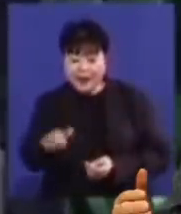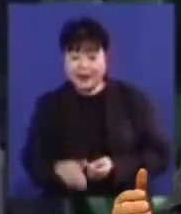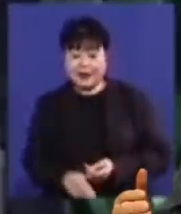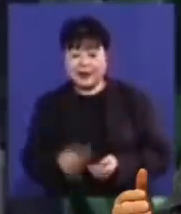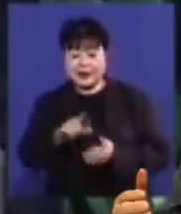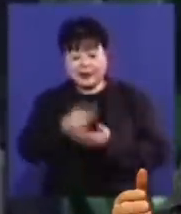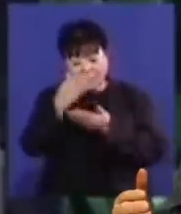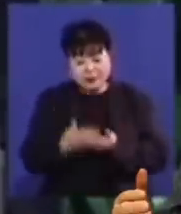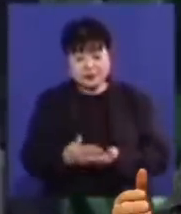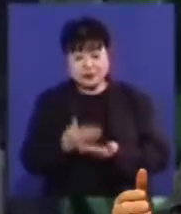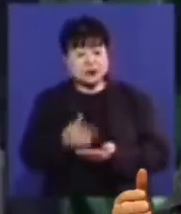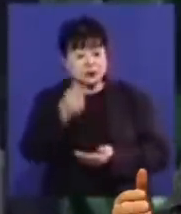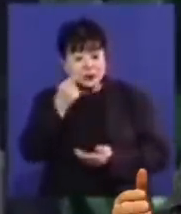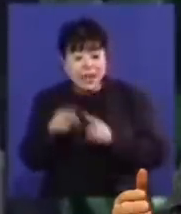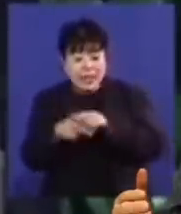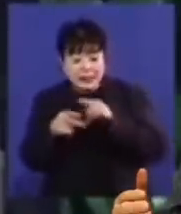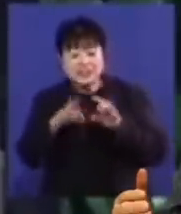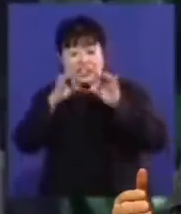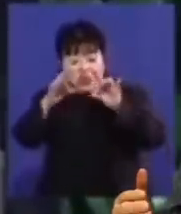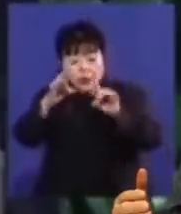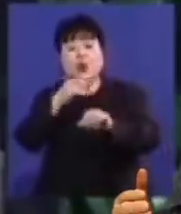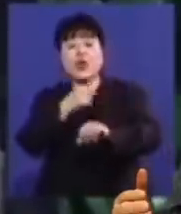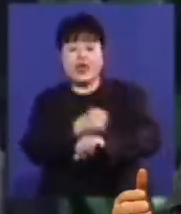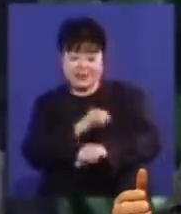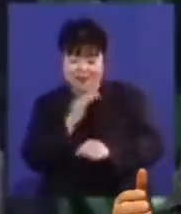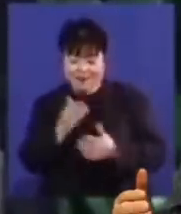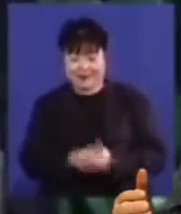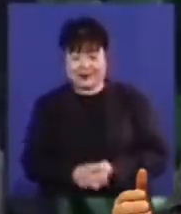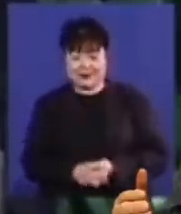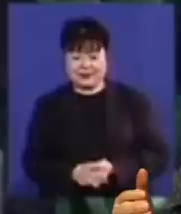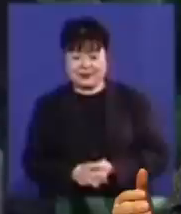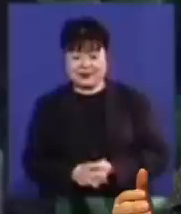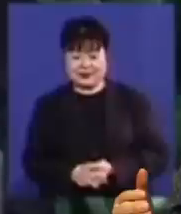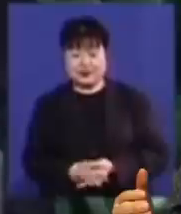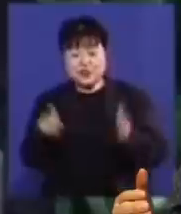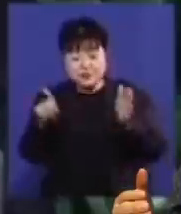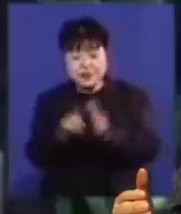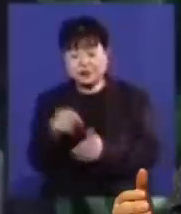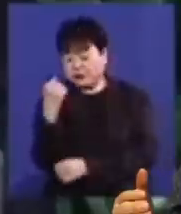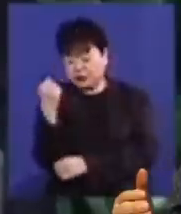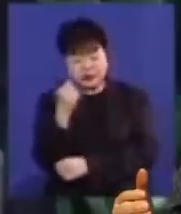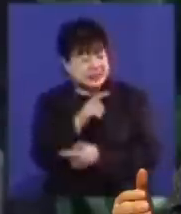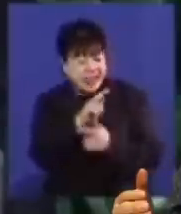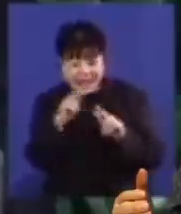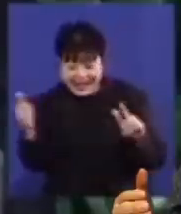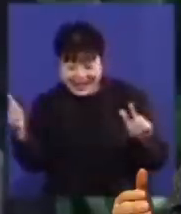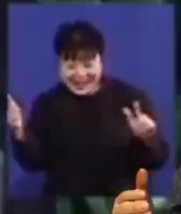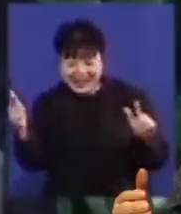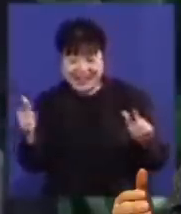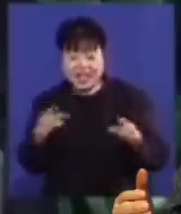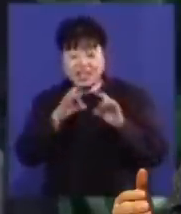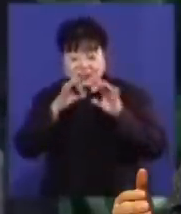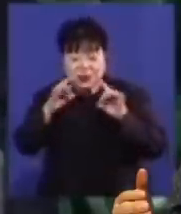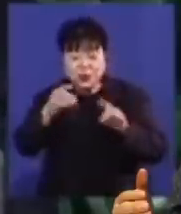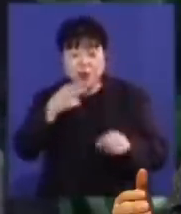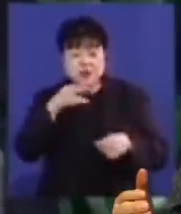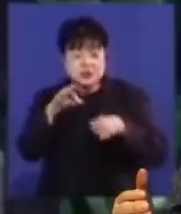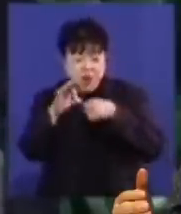때를 얻든지 못 얻든지 전도를 해야 되는 것입니다. 그래야 우리 신앙이 흔들리지 않아요. 우리가 전도를 안